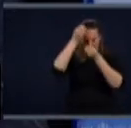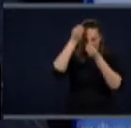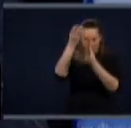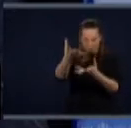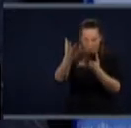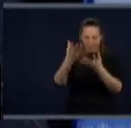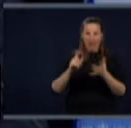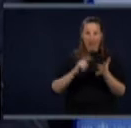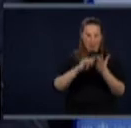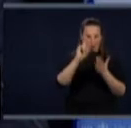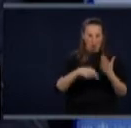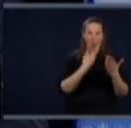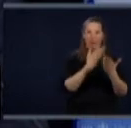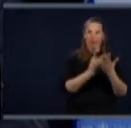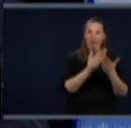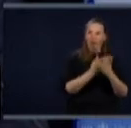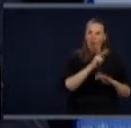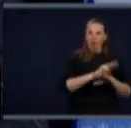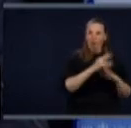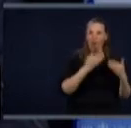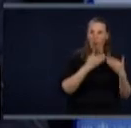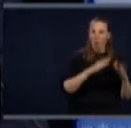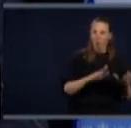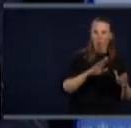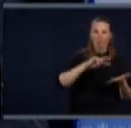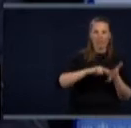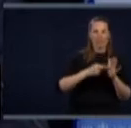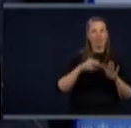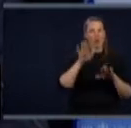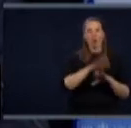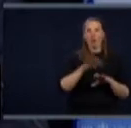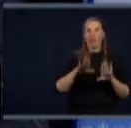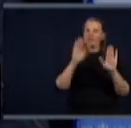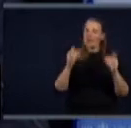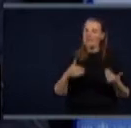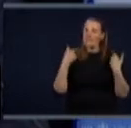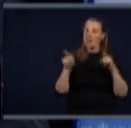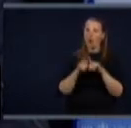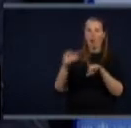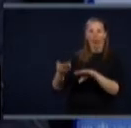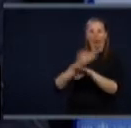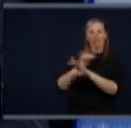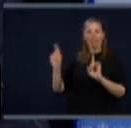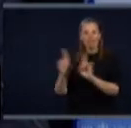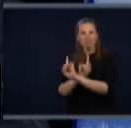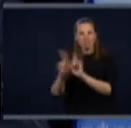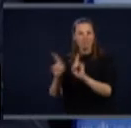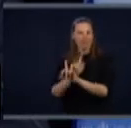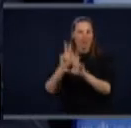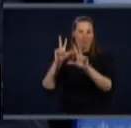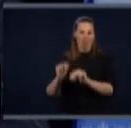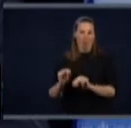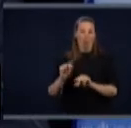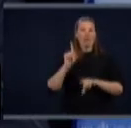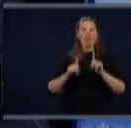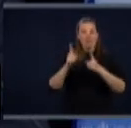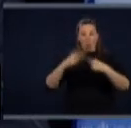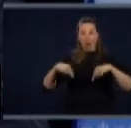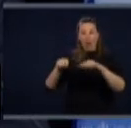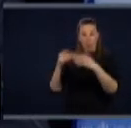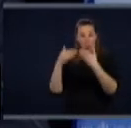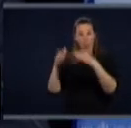que n'interprétez pas parce qu'on ouvre les écoles ou tel secteur d'activité au Bas-Saint-Laurent ou ailleurs que tout le monde peut